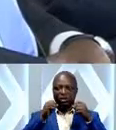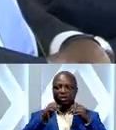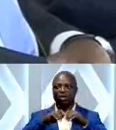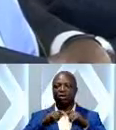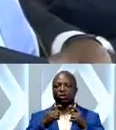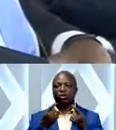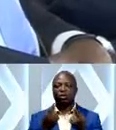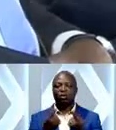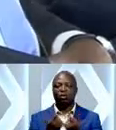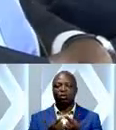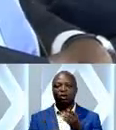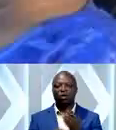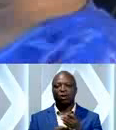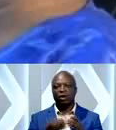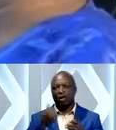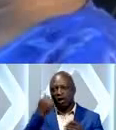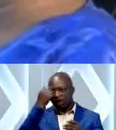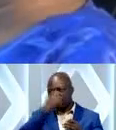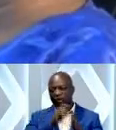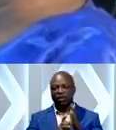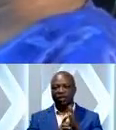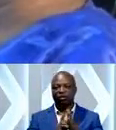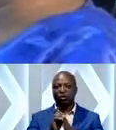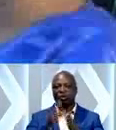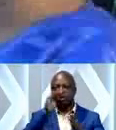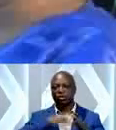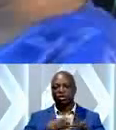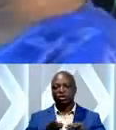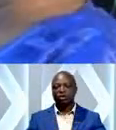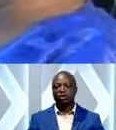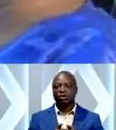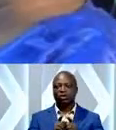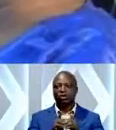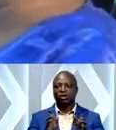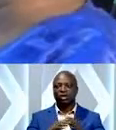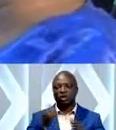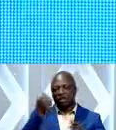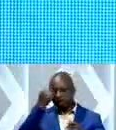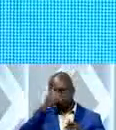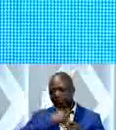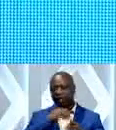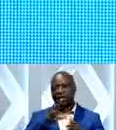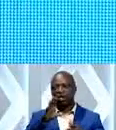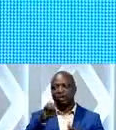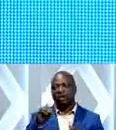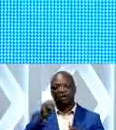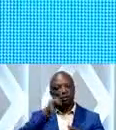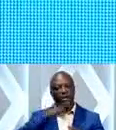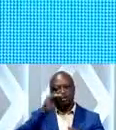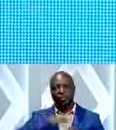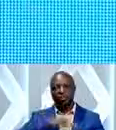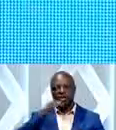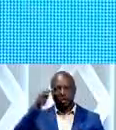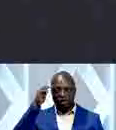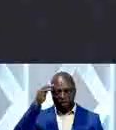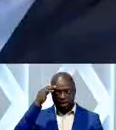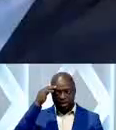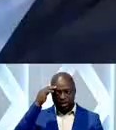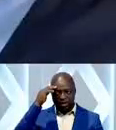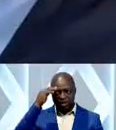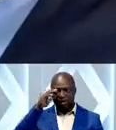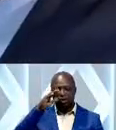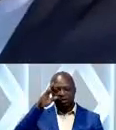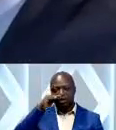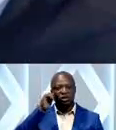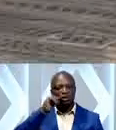groupe de la Banque africaine de développement, Monsieur le Directeur général d'Africa 50, Mesdames et Messieurs les ministres,